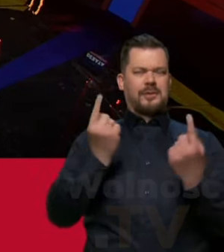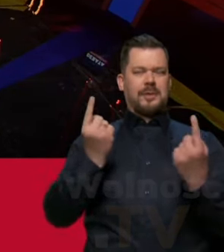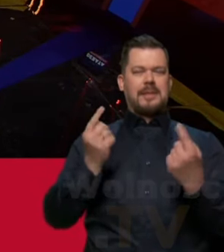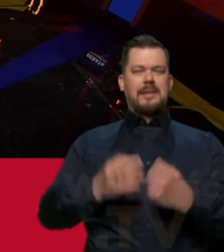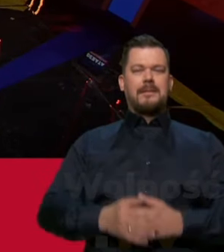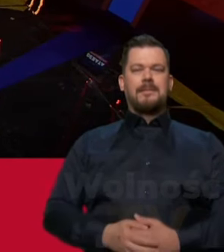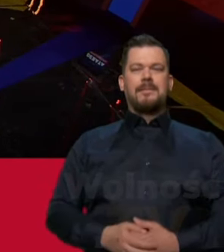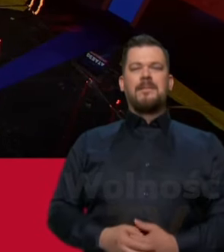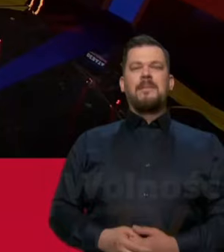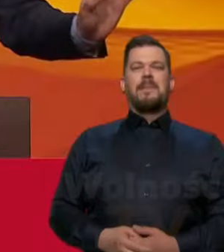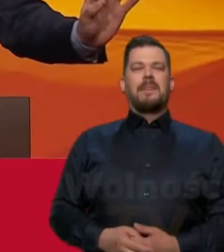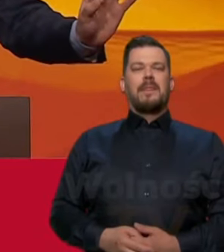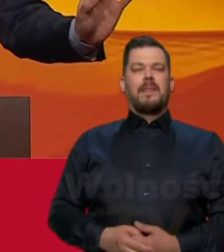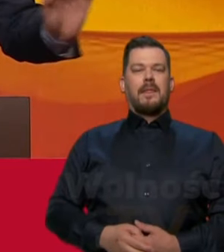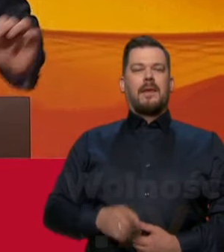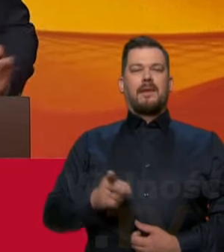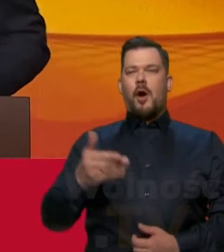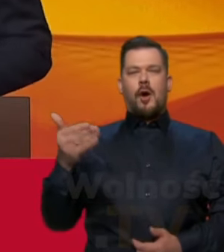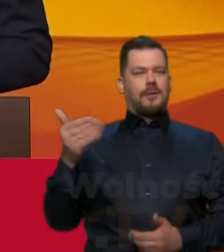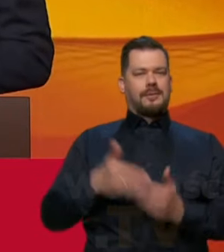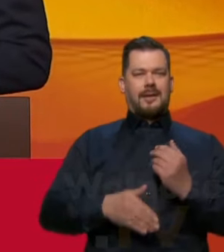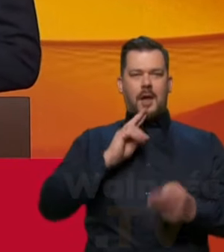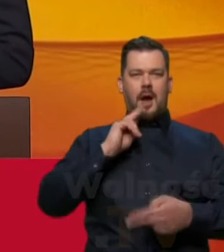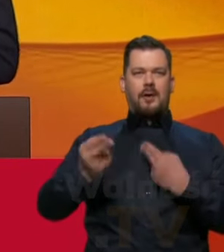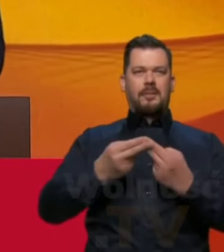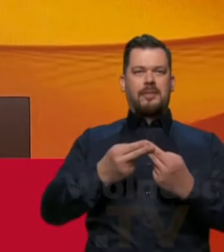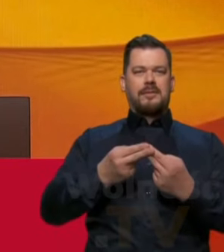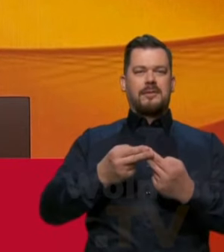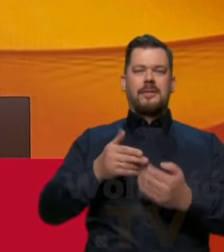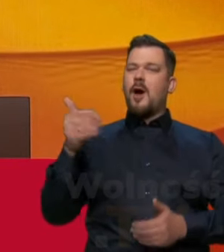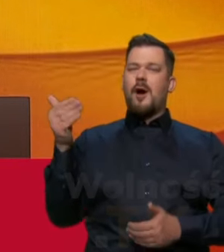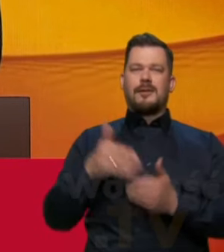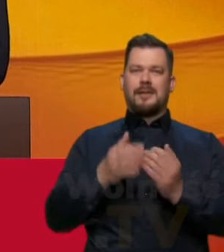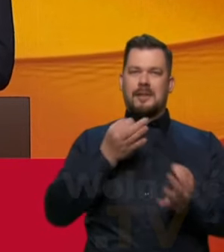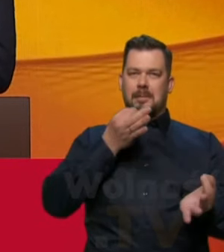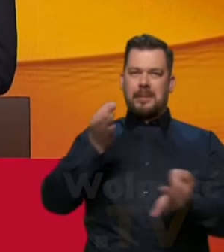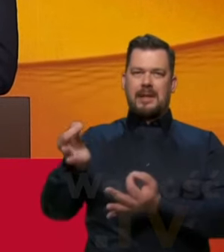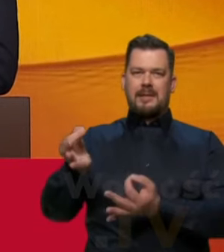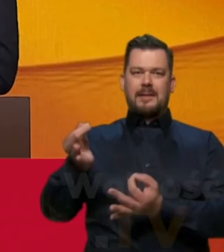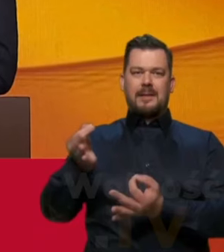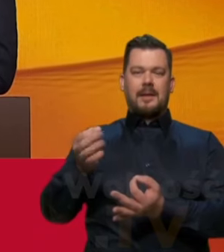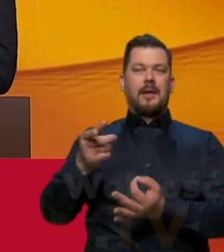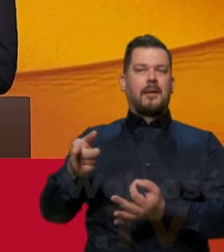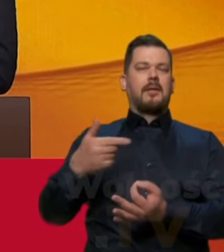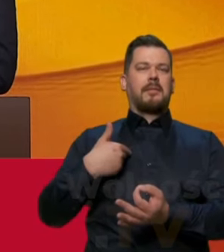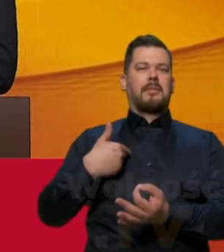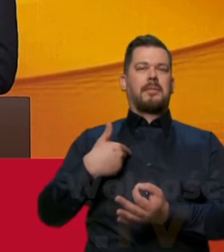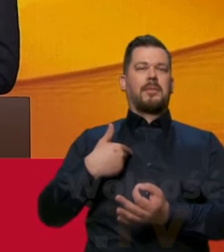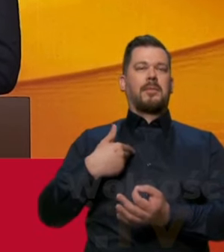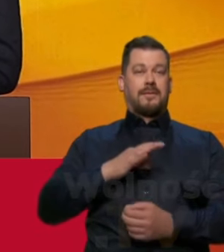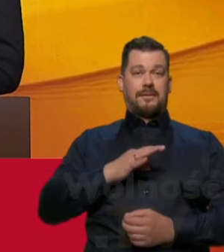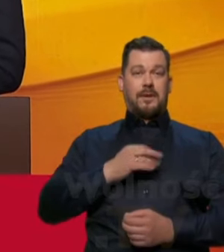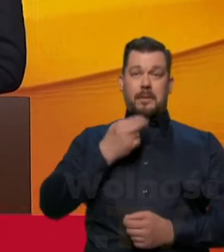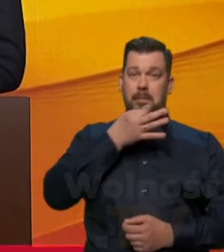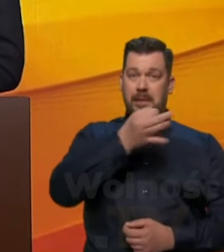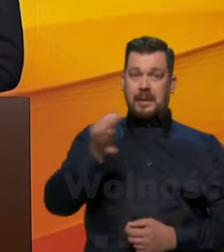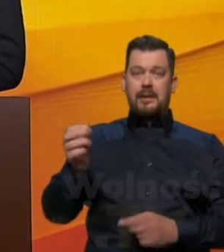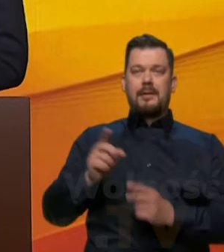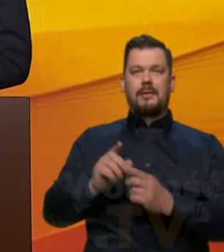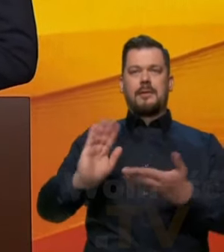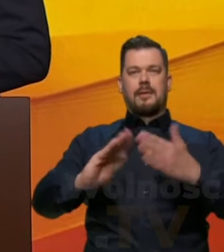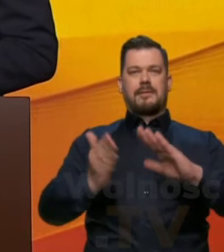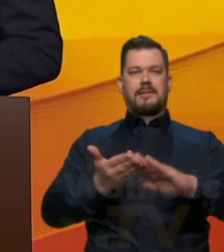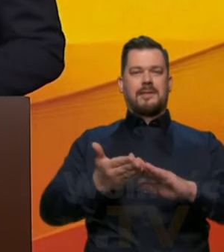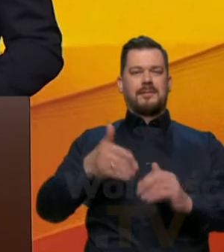była ostatnia odpowiedź na ostatnie zadane pytanie. Tych pytań zresztą zarówno z naszej strony gospodarzy, jak i państwa do siebie wzajemnie